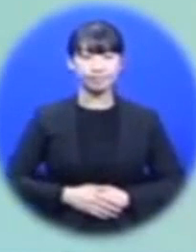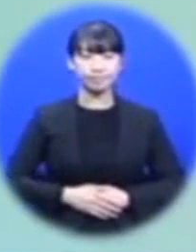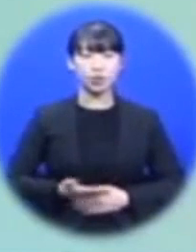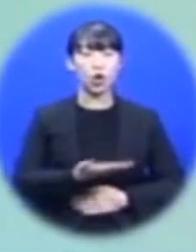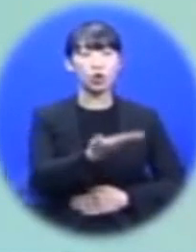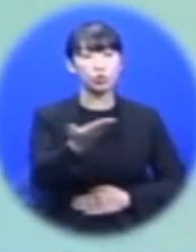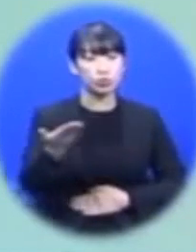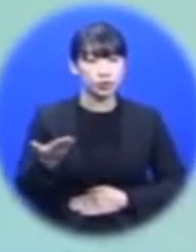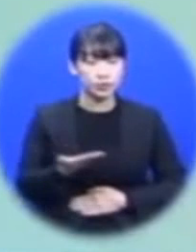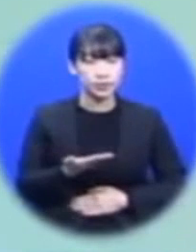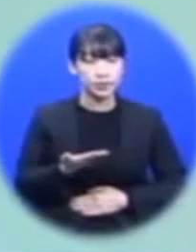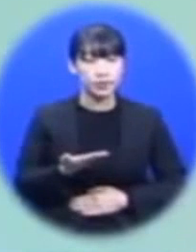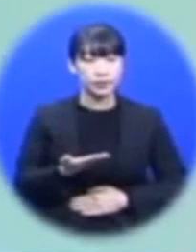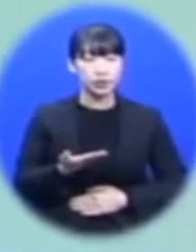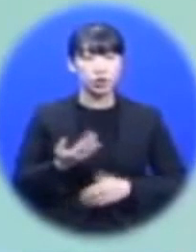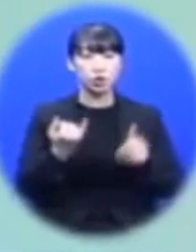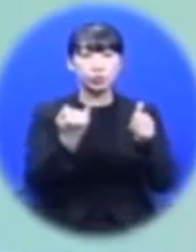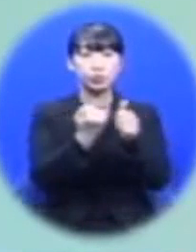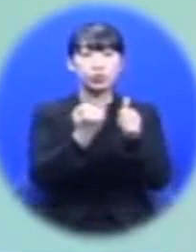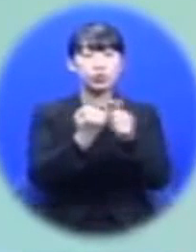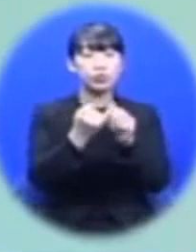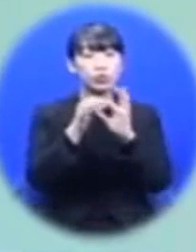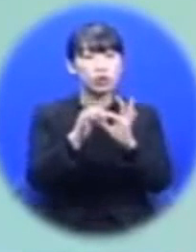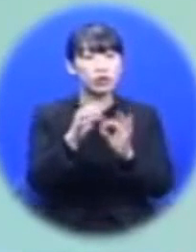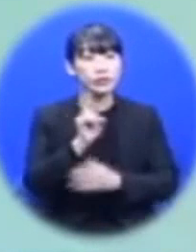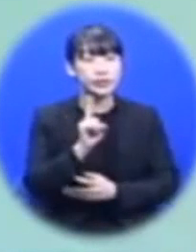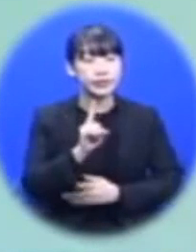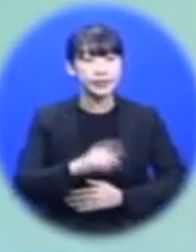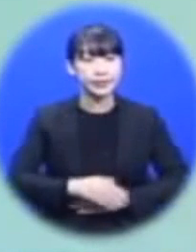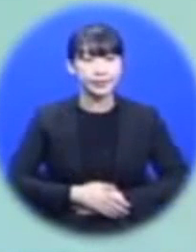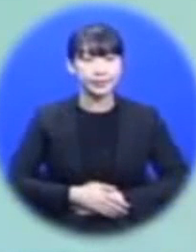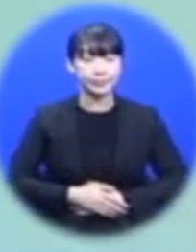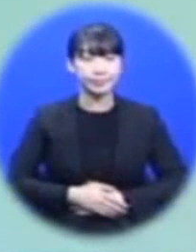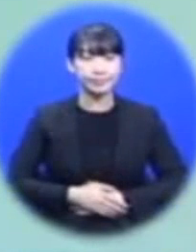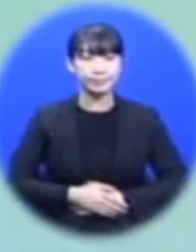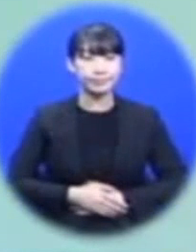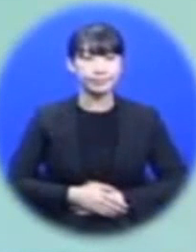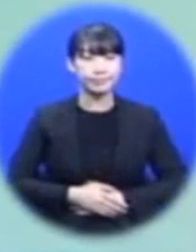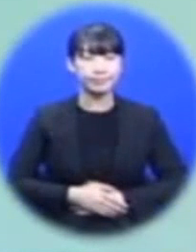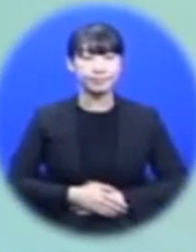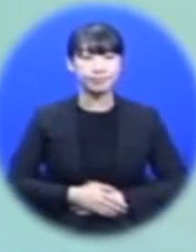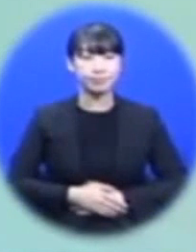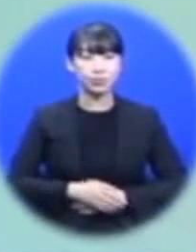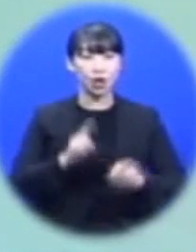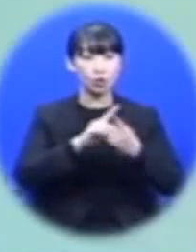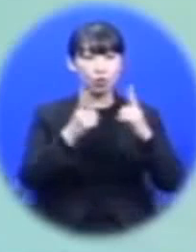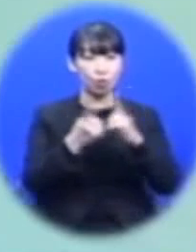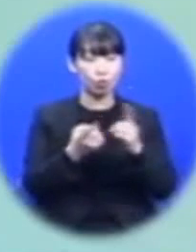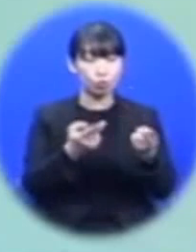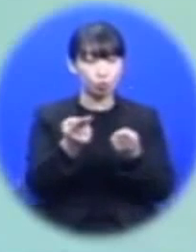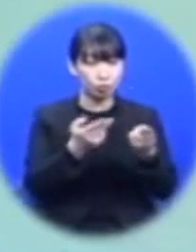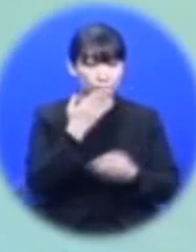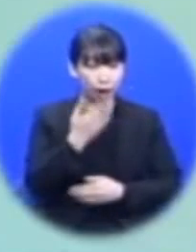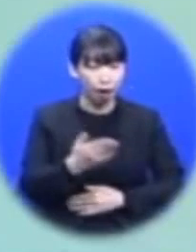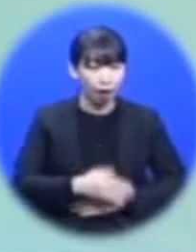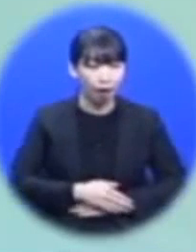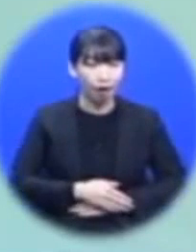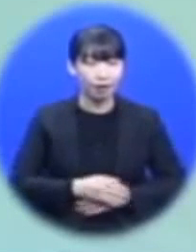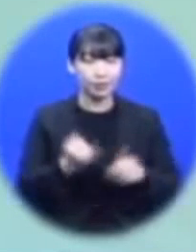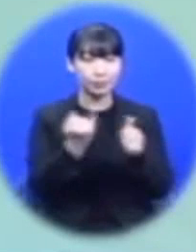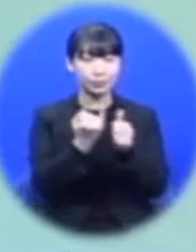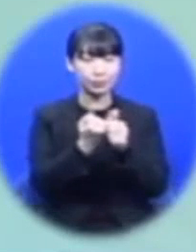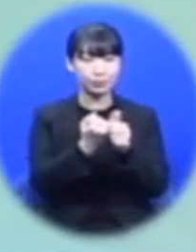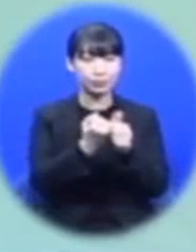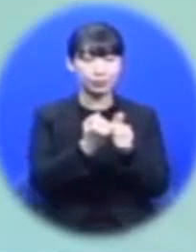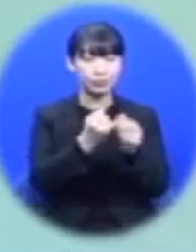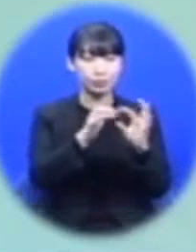여러분 부부 사이는 어떠신가 부부 사이 좀 융통성 있게 살아 보겠습니까 한번 부부